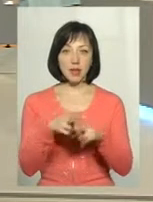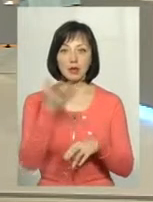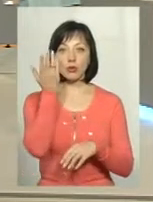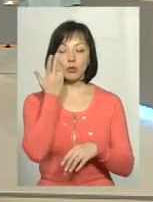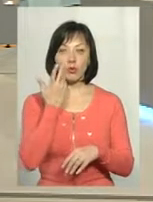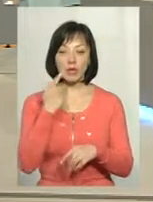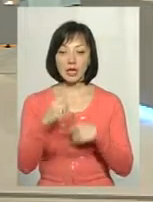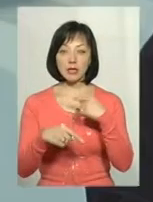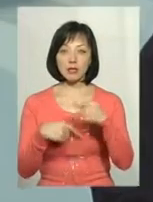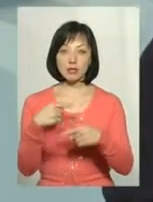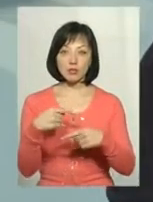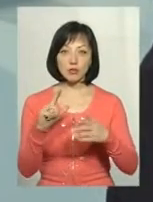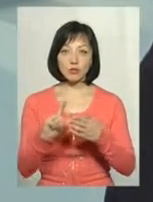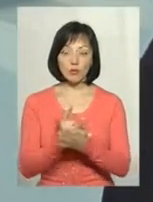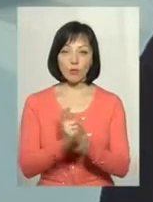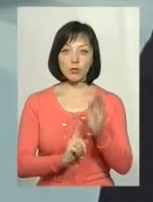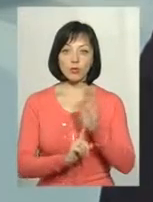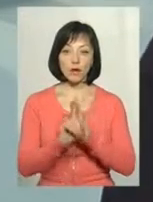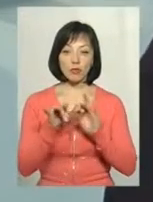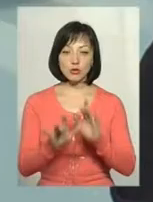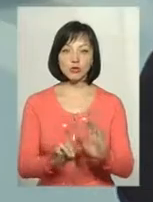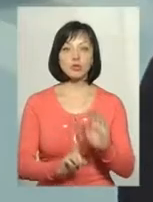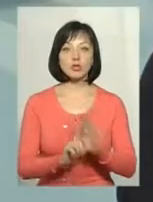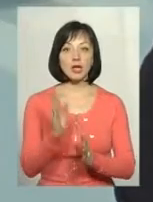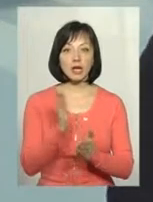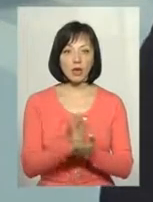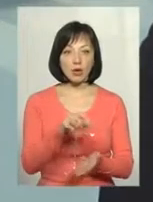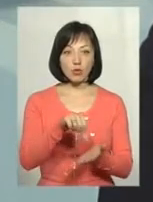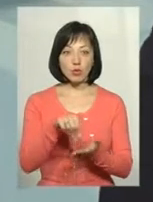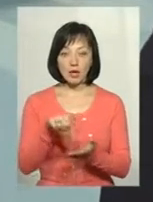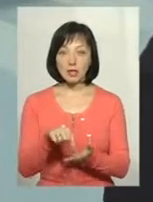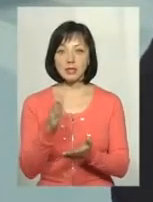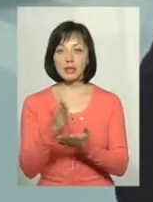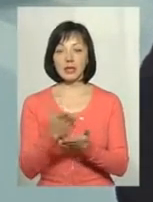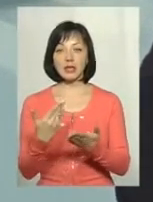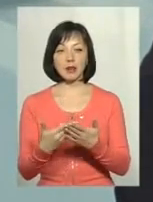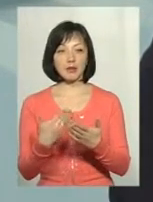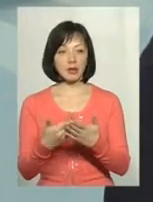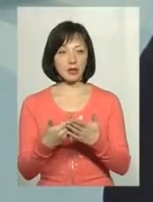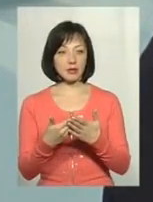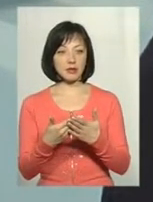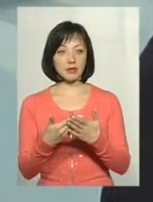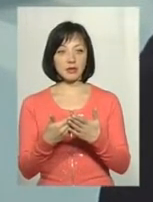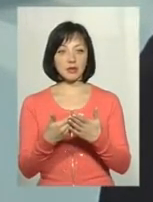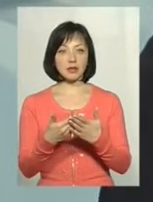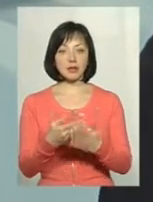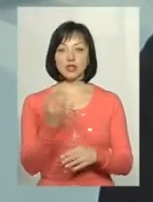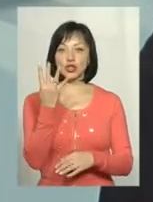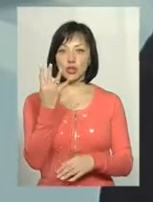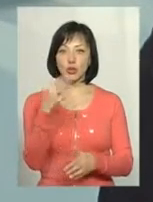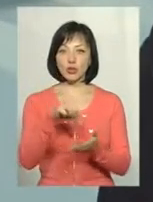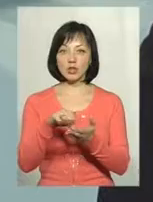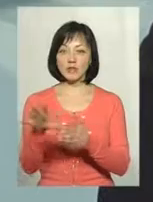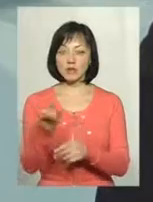вже слідуючи, знову ж починаємо процедуру спочатку. Є учасники. Є, наприклад, для автовишки 4 учасники.